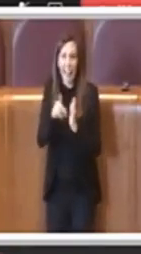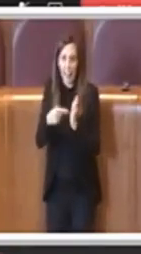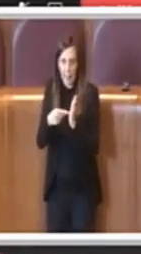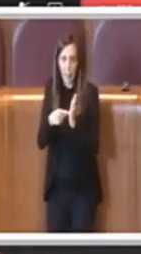Grazie.